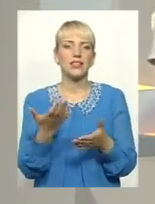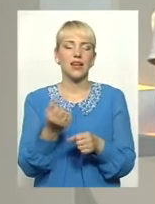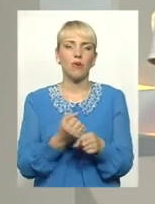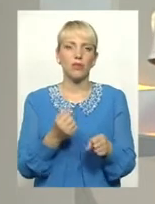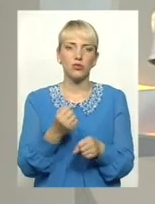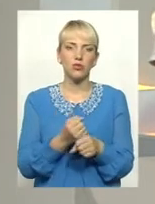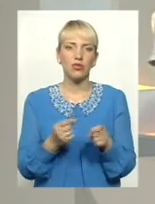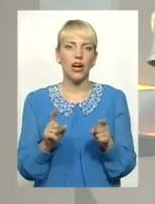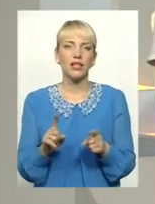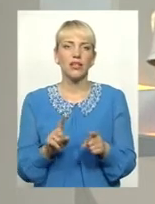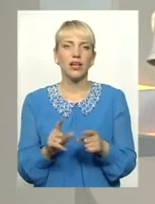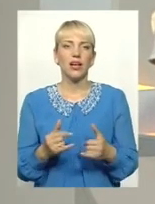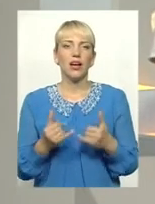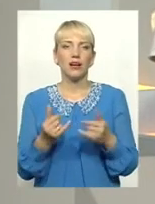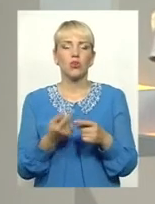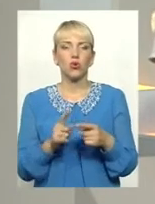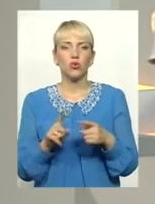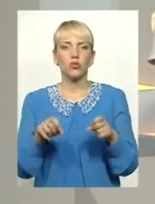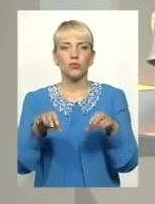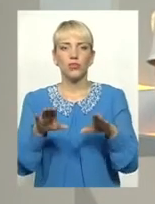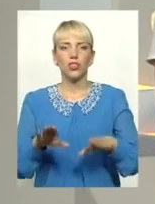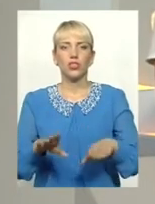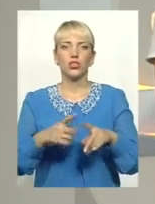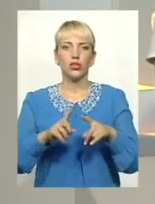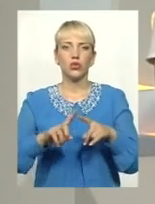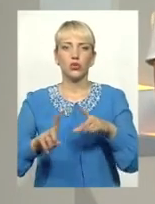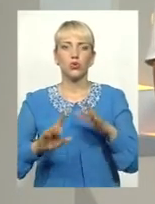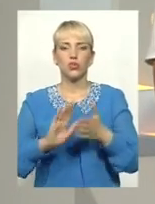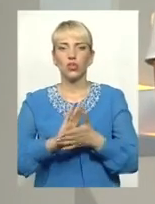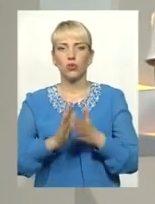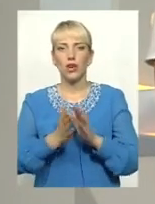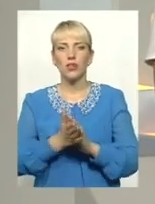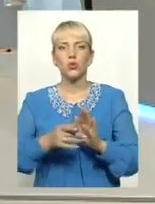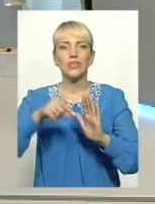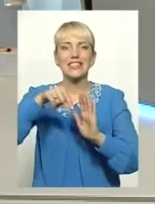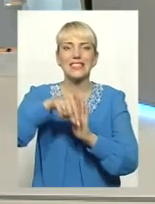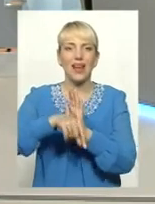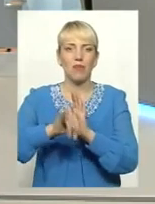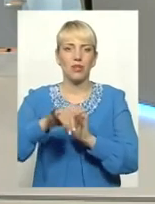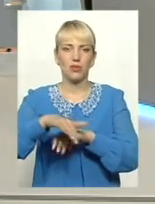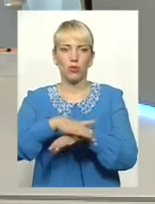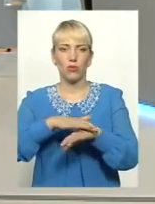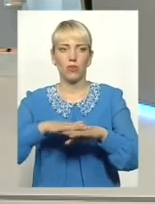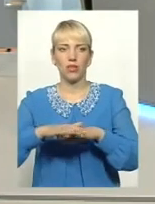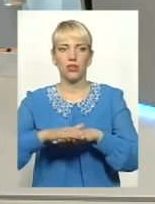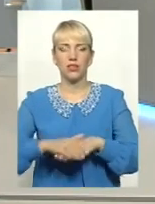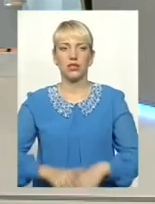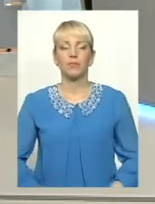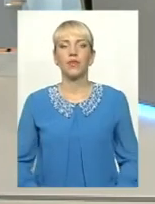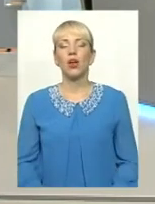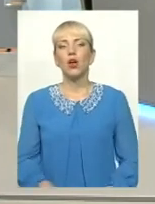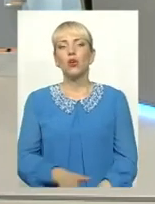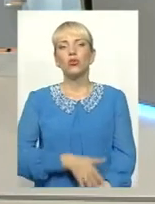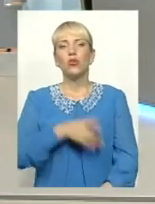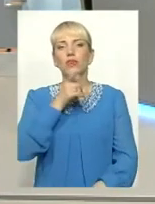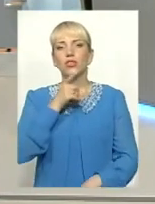цю ситуацію вирішити зараз саме з громадськістю, але ж це питання всіх хмельничан стосується. Оскільки я довгий час працювала в засобах